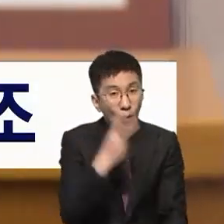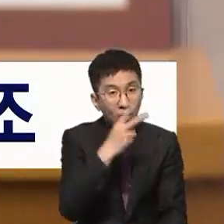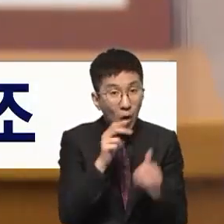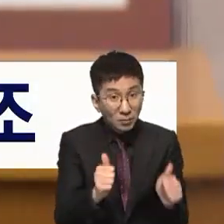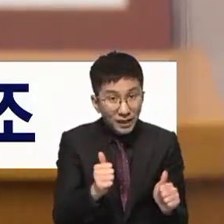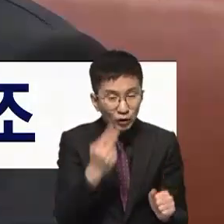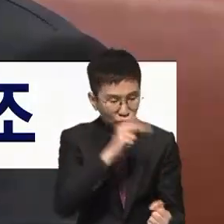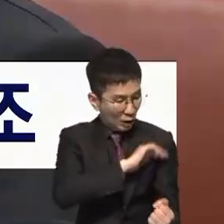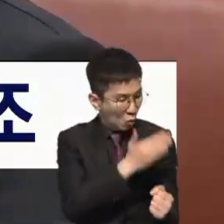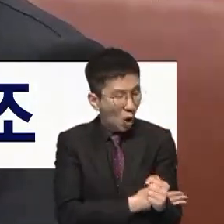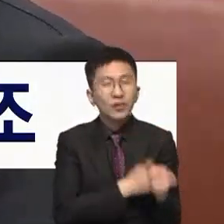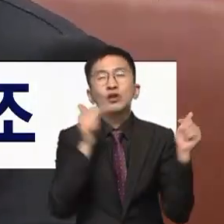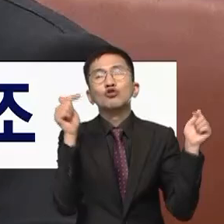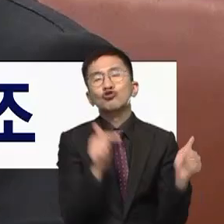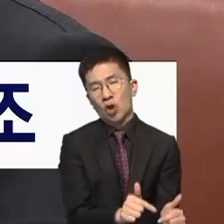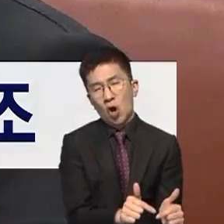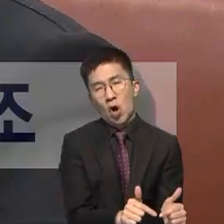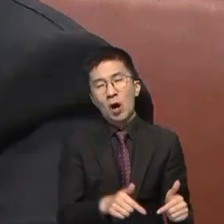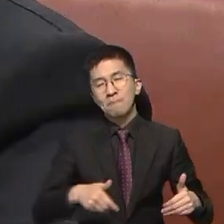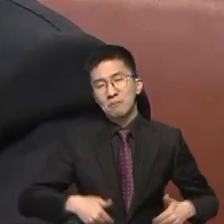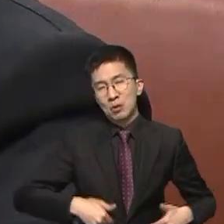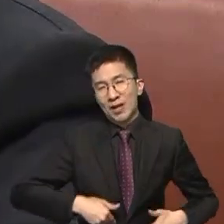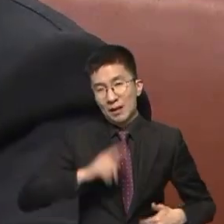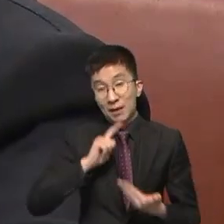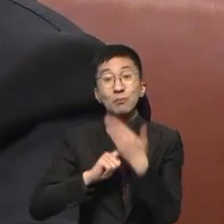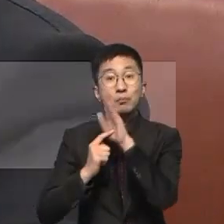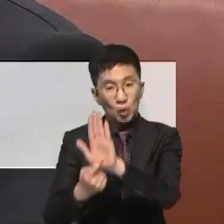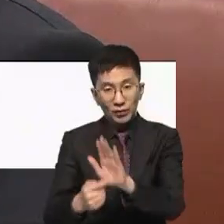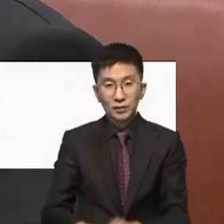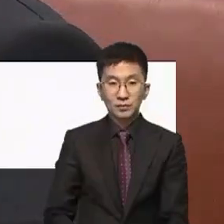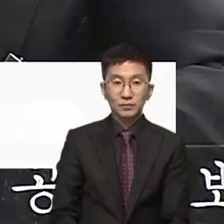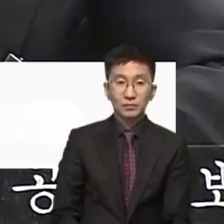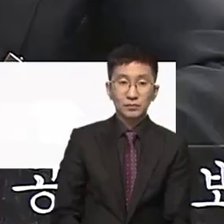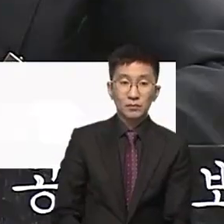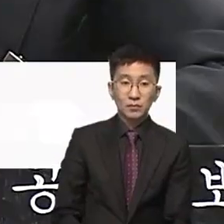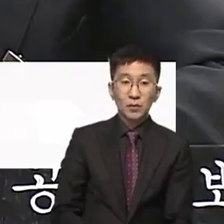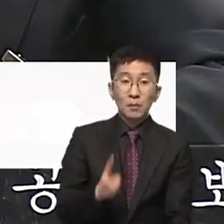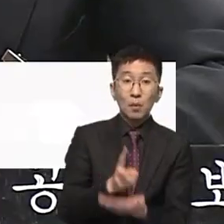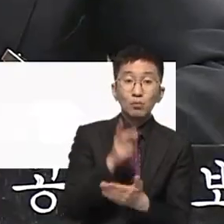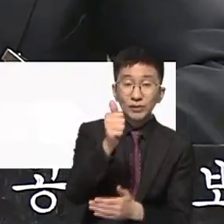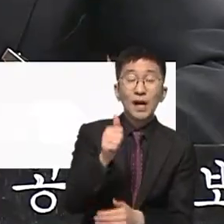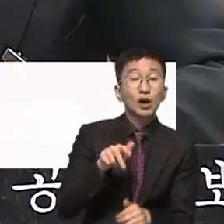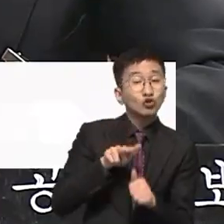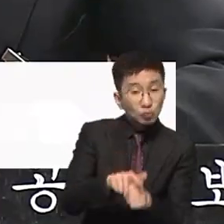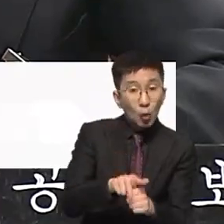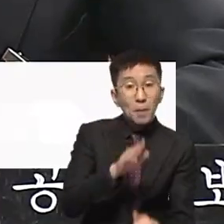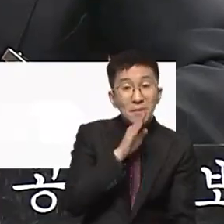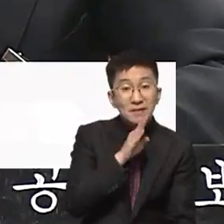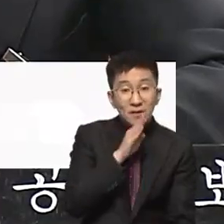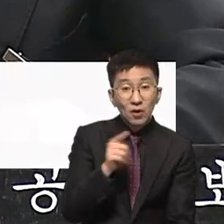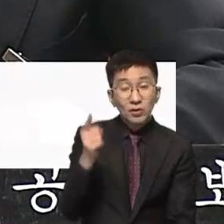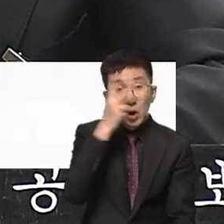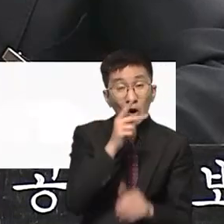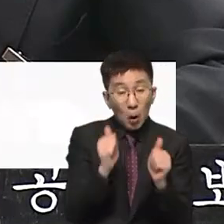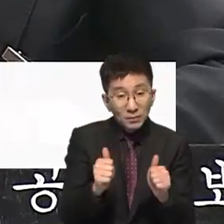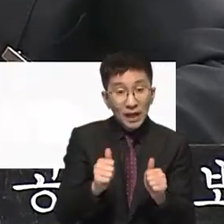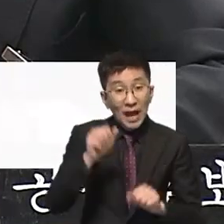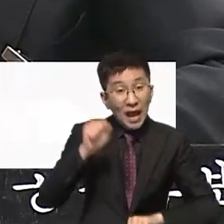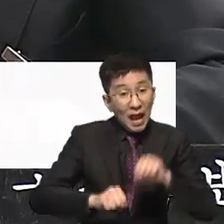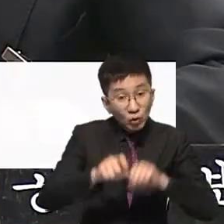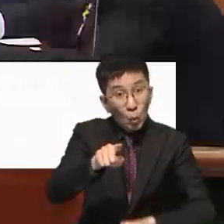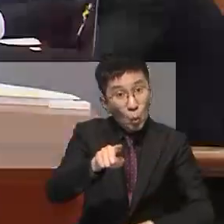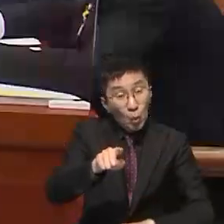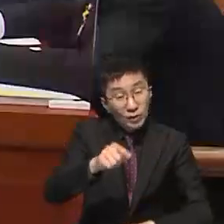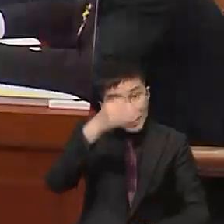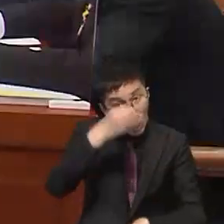수사권 축소 법안의 정당성을 강조했지만 사건이 아니라고 생각합니다. 당시 검찰이 그런 행위에 대해서 사과할 의사가 있다고 묻는